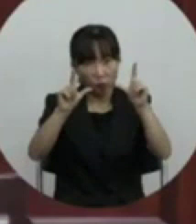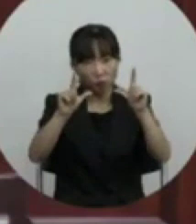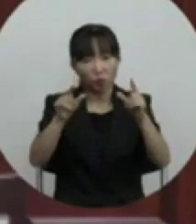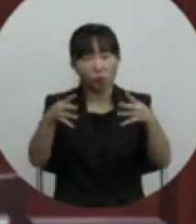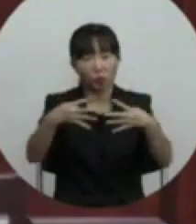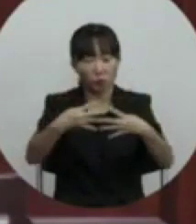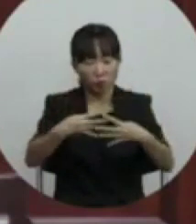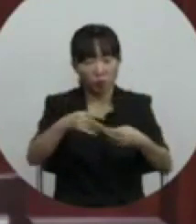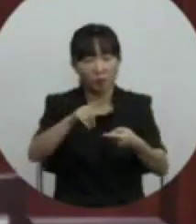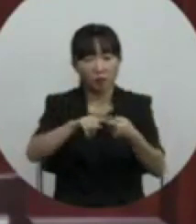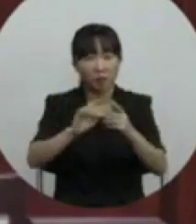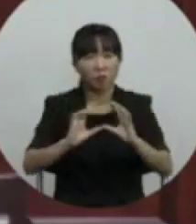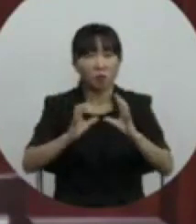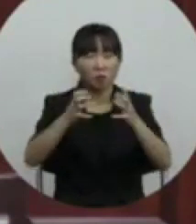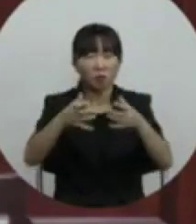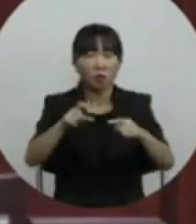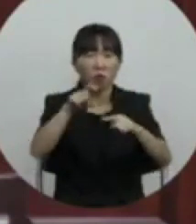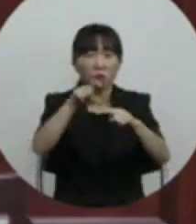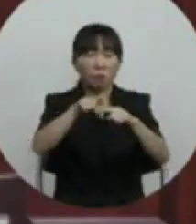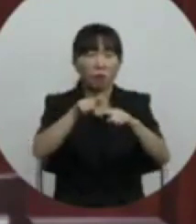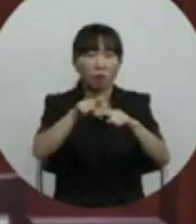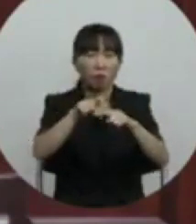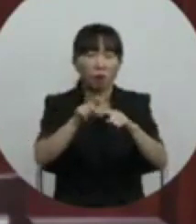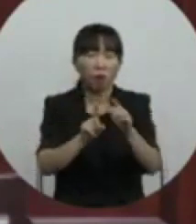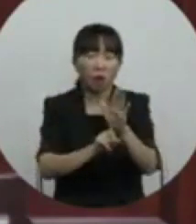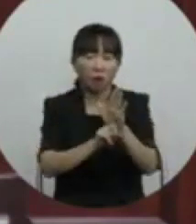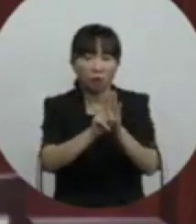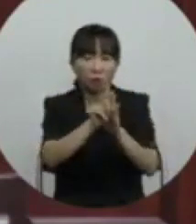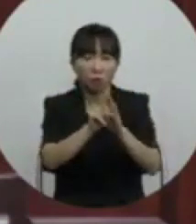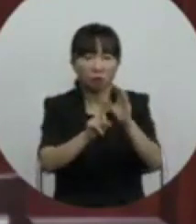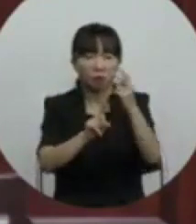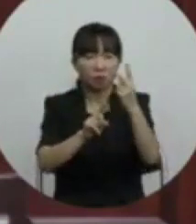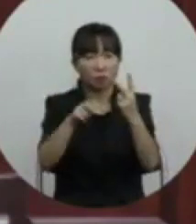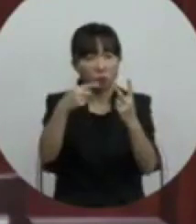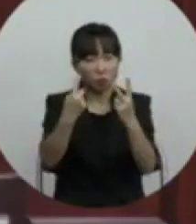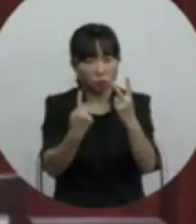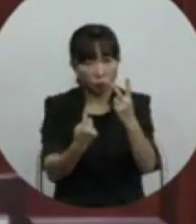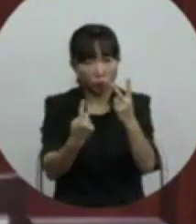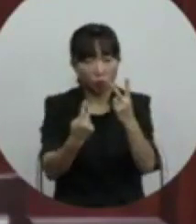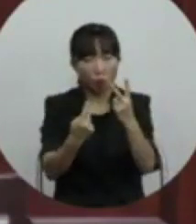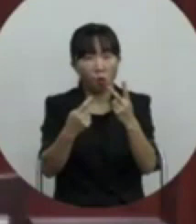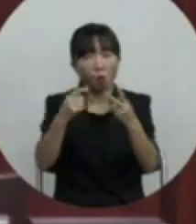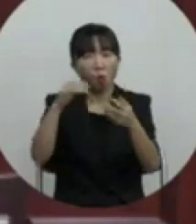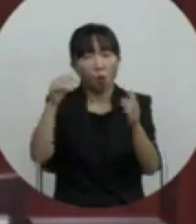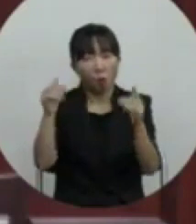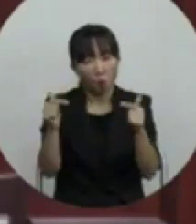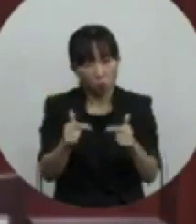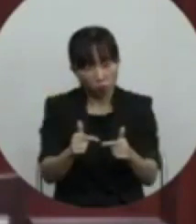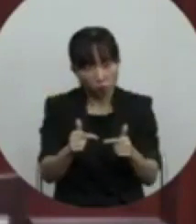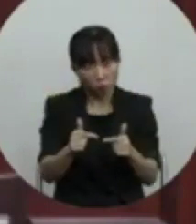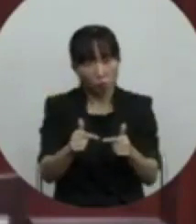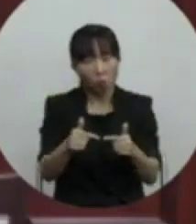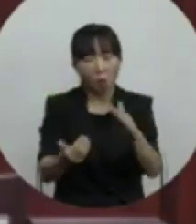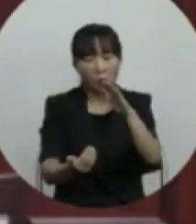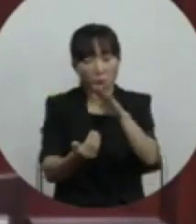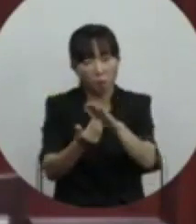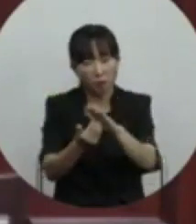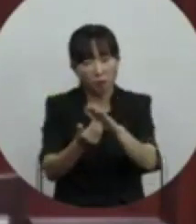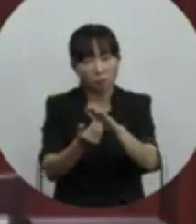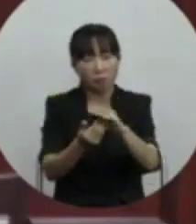지구 평균 온도 상승을 2도씨 이하로 억제하고 지구 온도 상승의